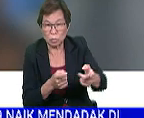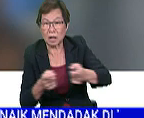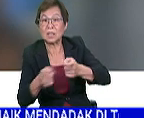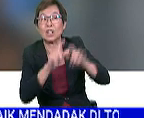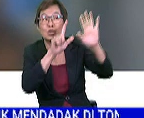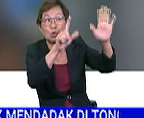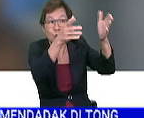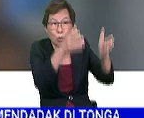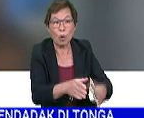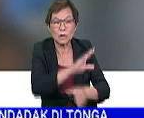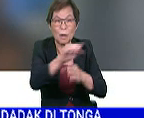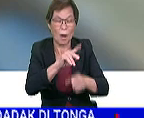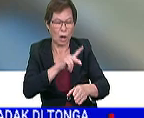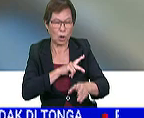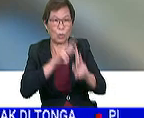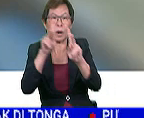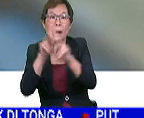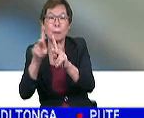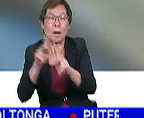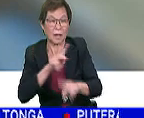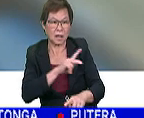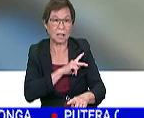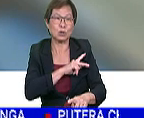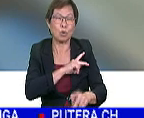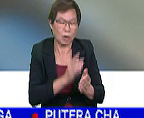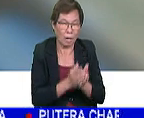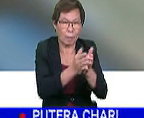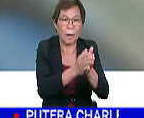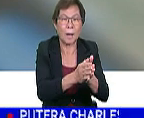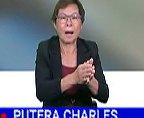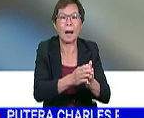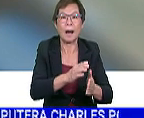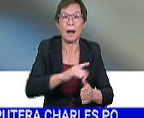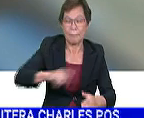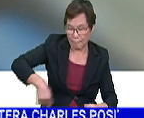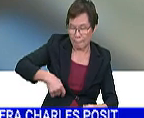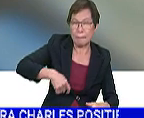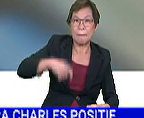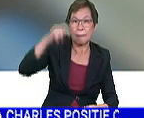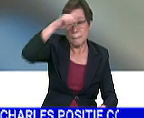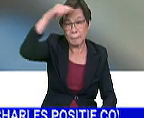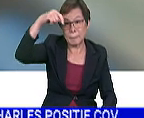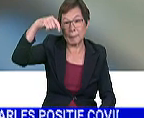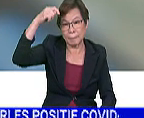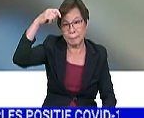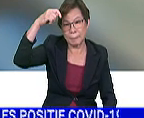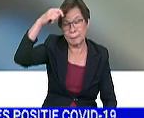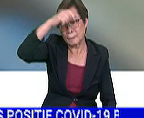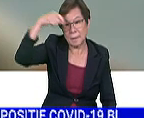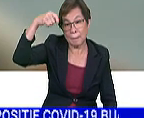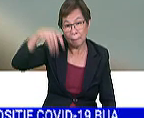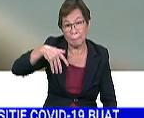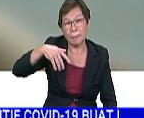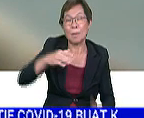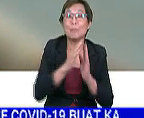individu termasuk tekong warga Myanmar dan Nepal berusia lingkungan 25 hingga 51 tahun kesemuanya dibawa